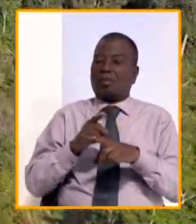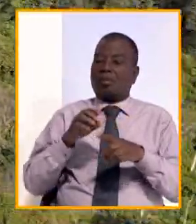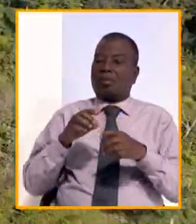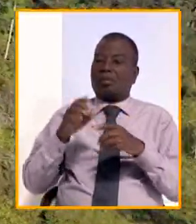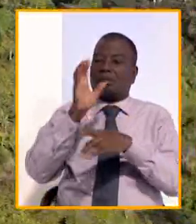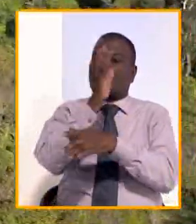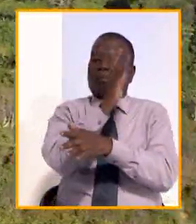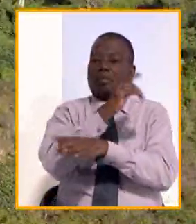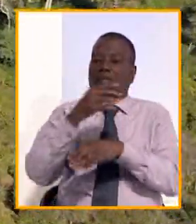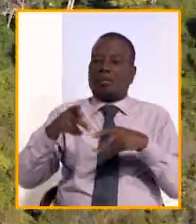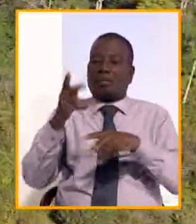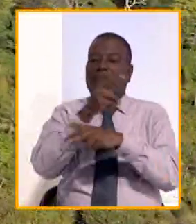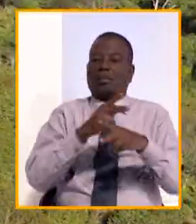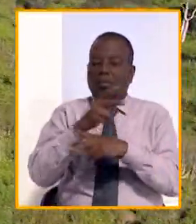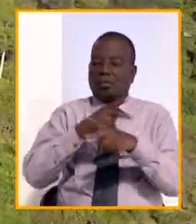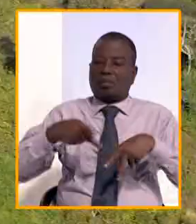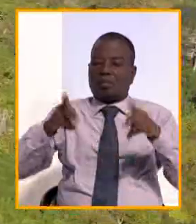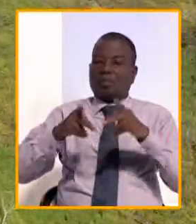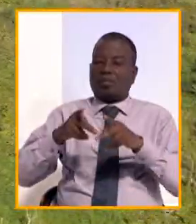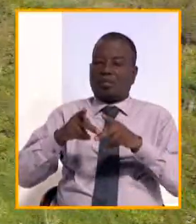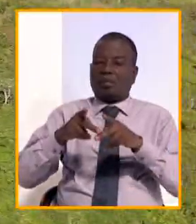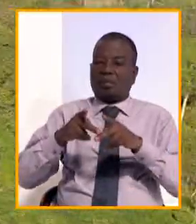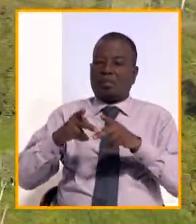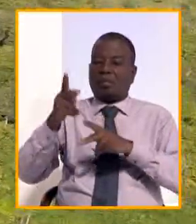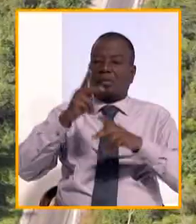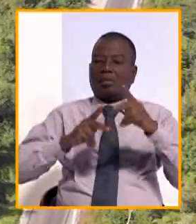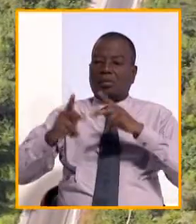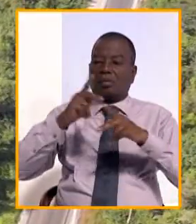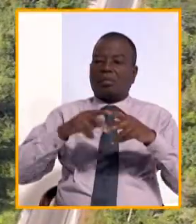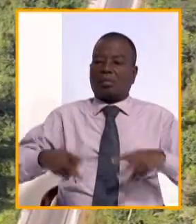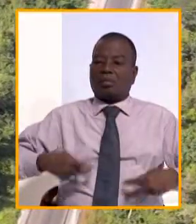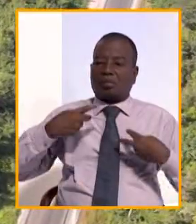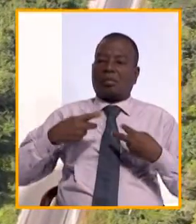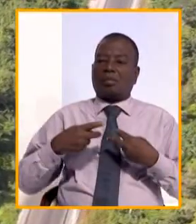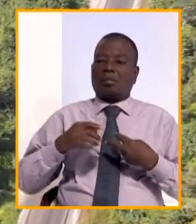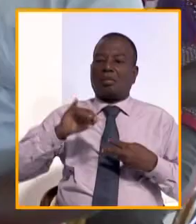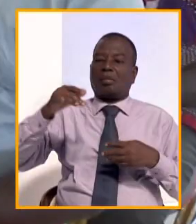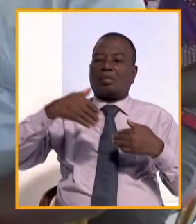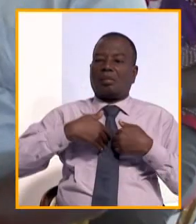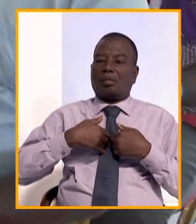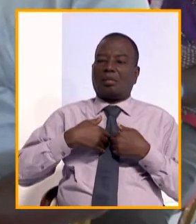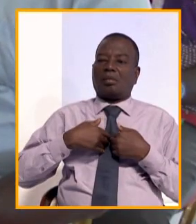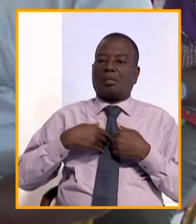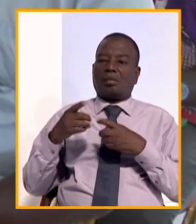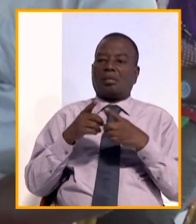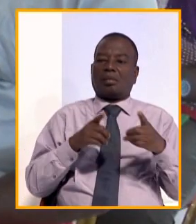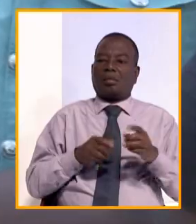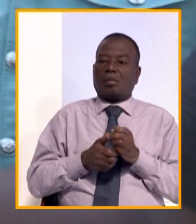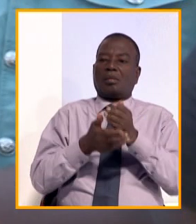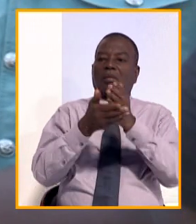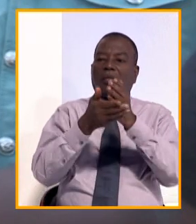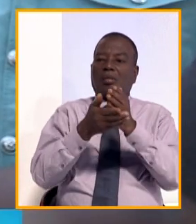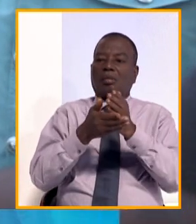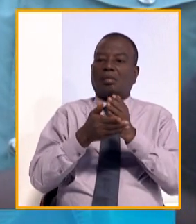Dassioko et également permettre aux populations riveraines de vivre. Il y a des mesures d'accompagnement. Avec ces